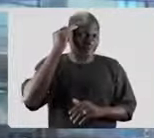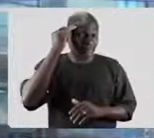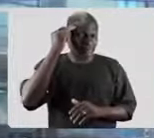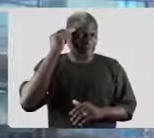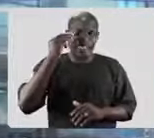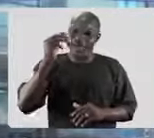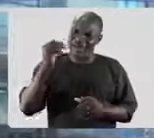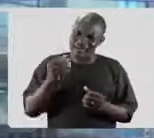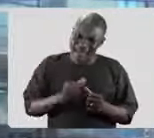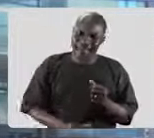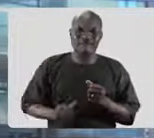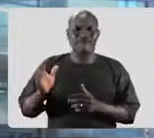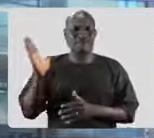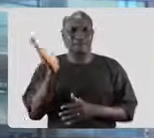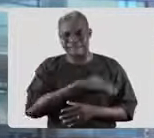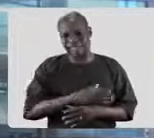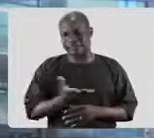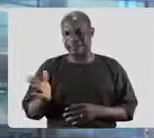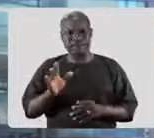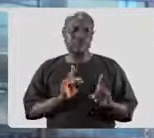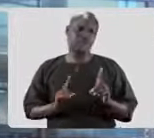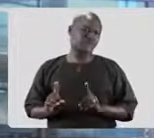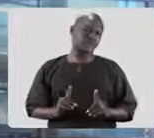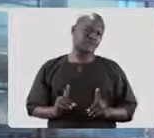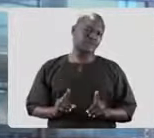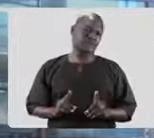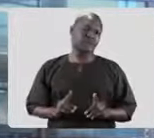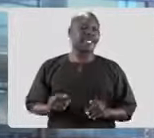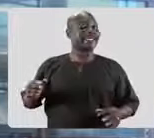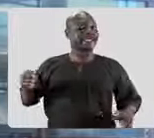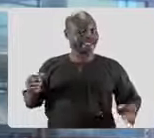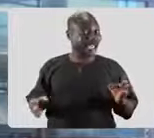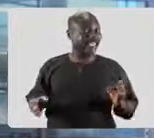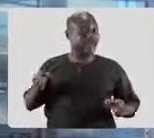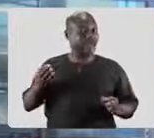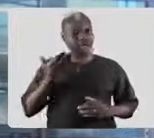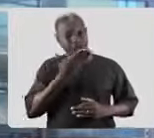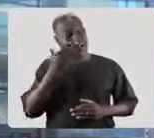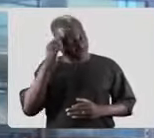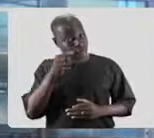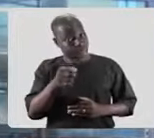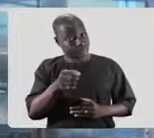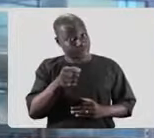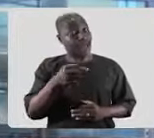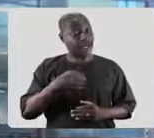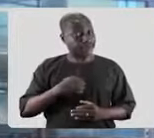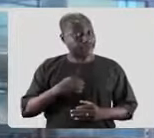enyema biara enye ho isan se atemwo eda ho ade ma onipa biara